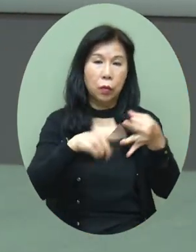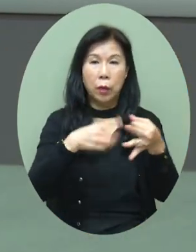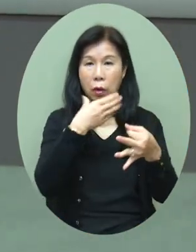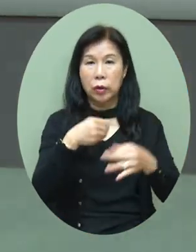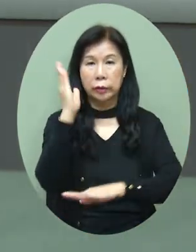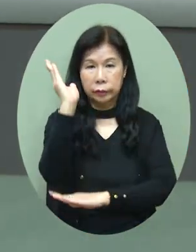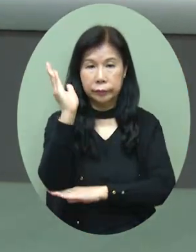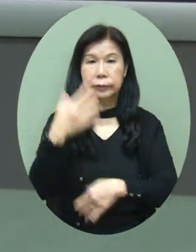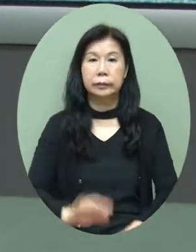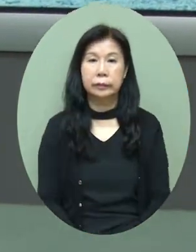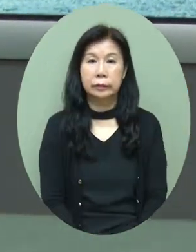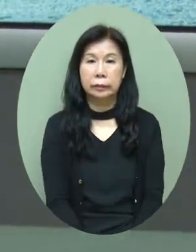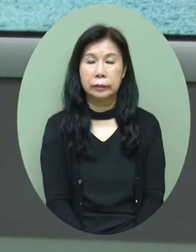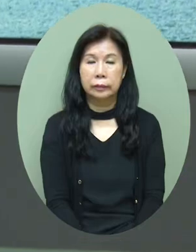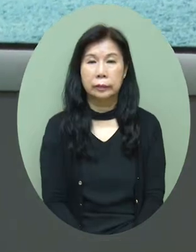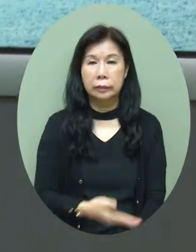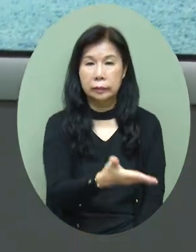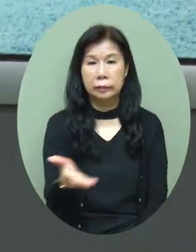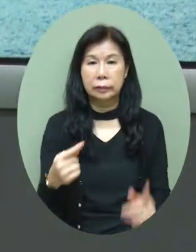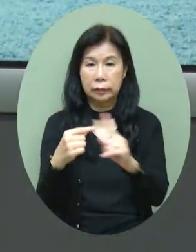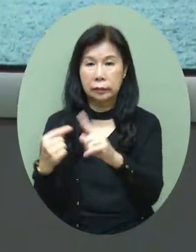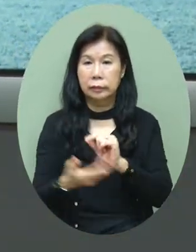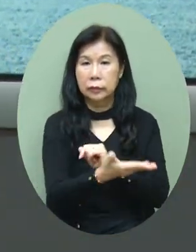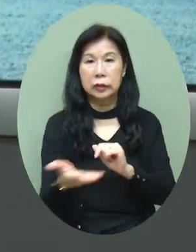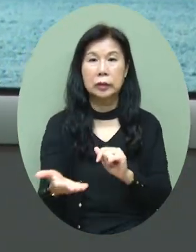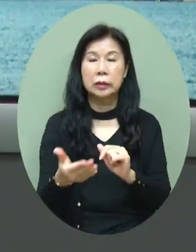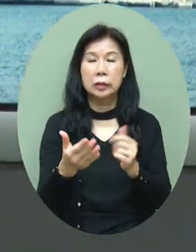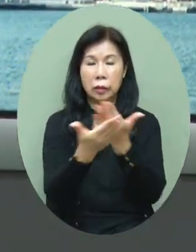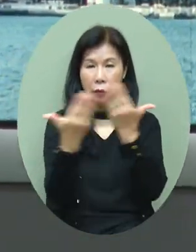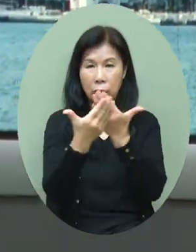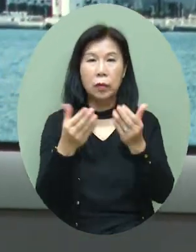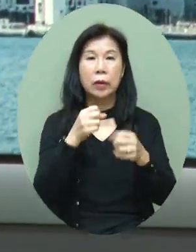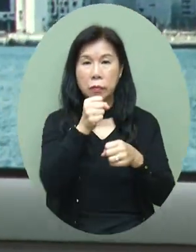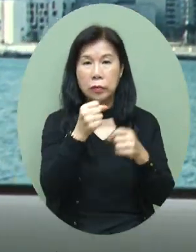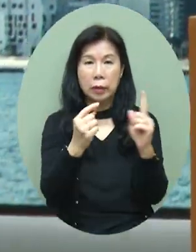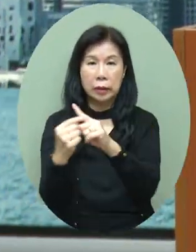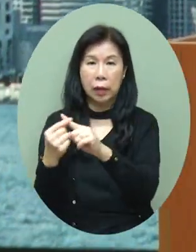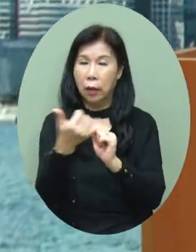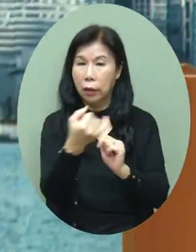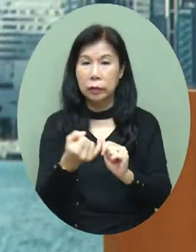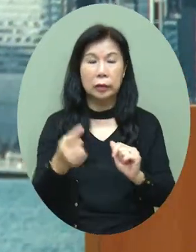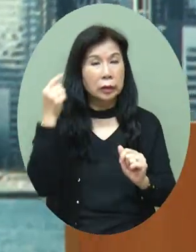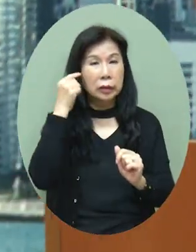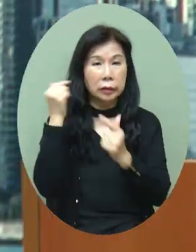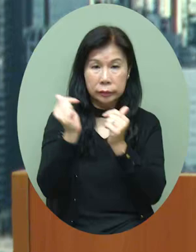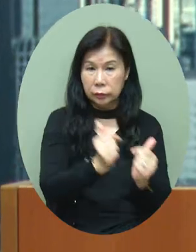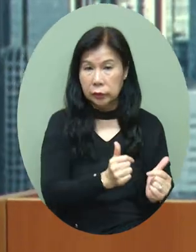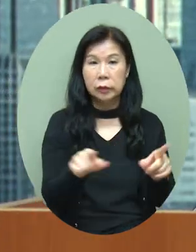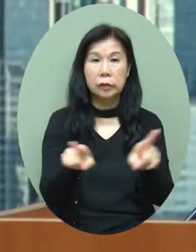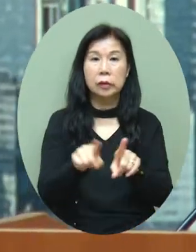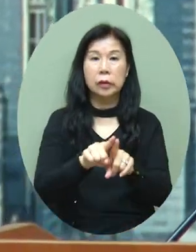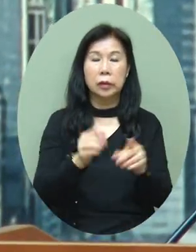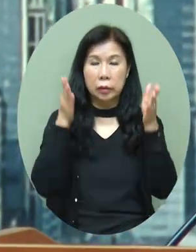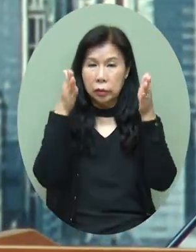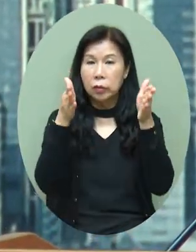言。 各位市民、各位傳媒朋友，大家好。我知道大家一直都十分之